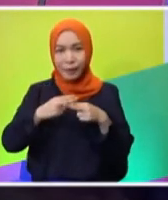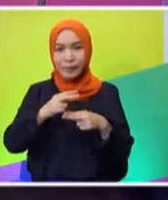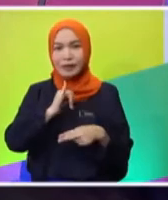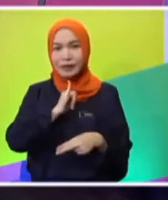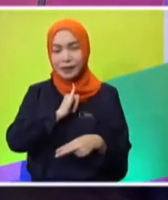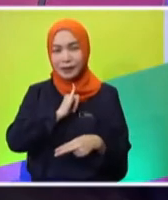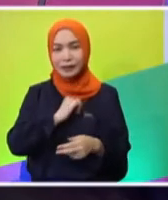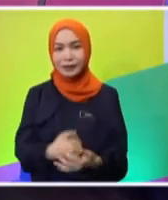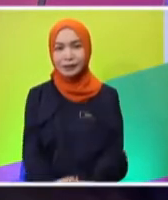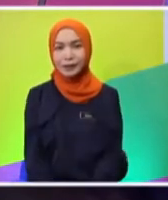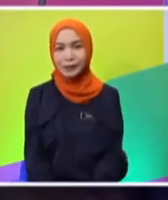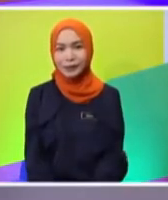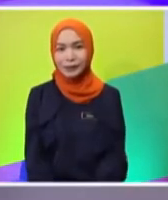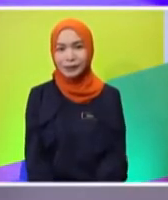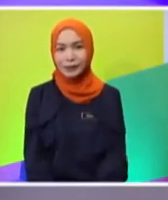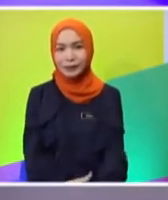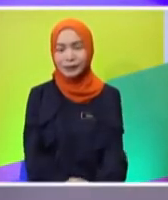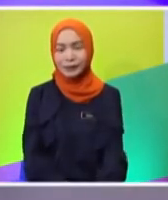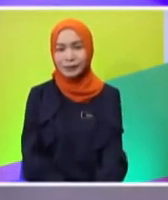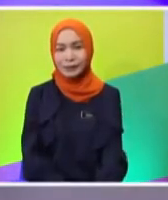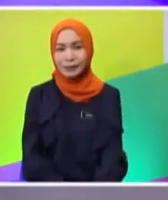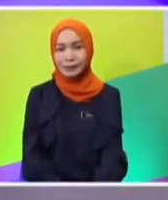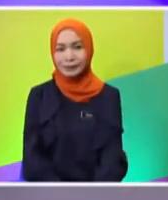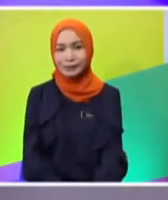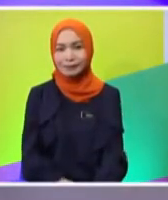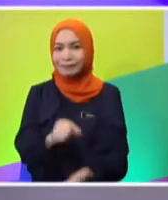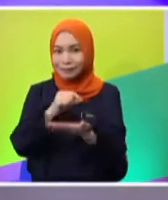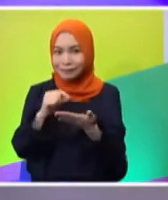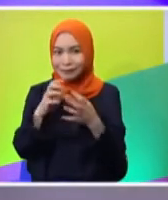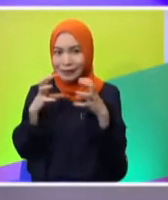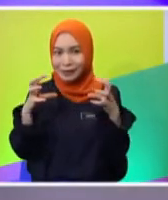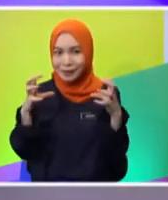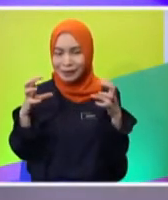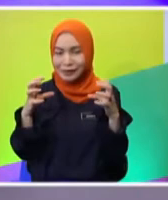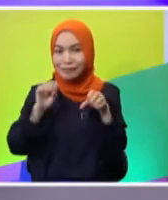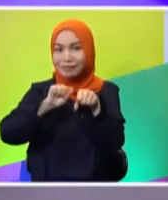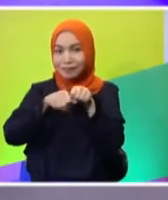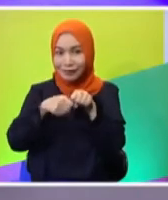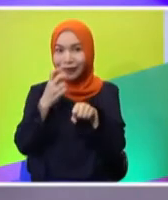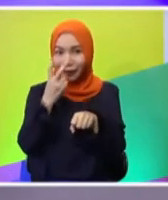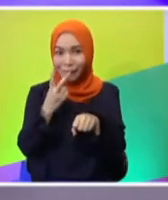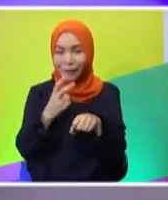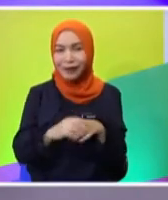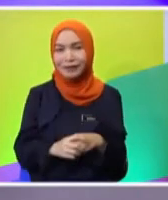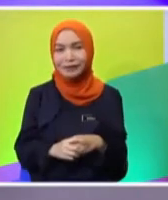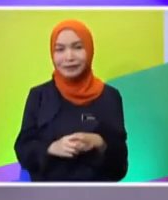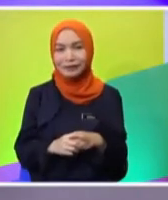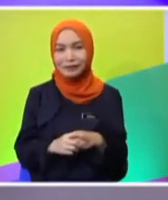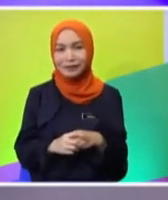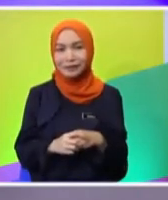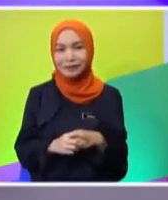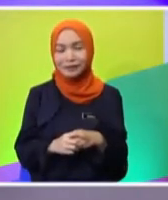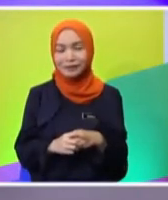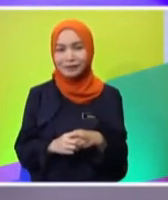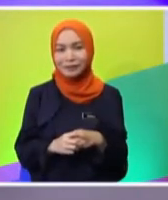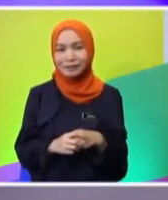belum besar besar ia nampak dengan jelas setrin Amerika saja polisi